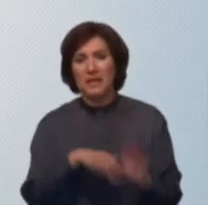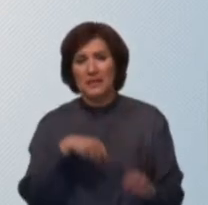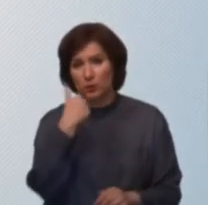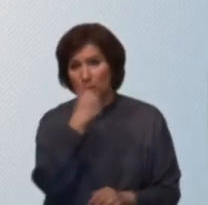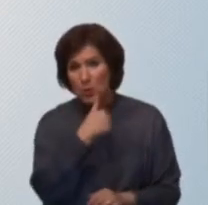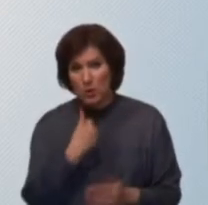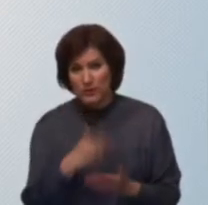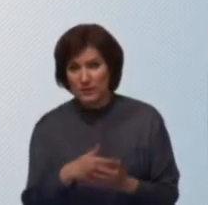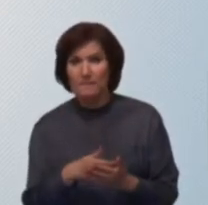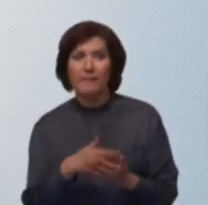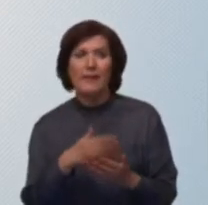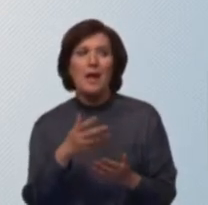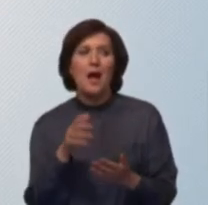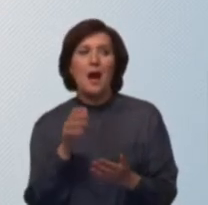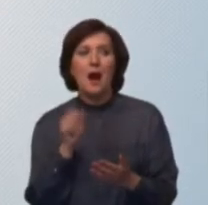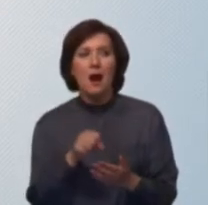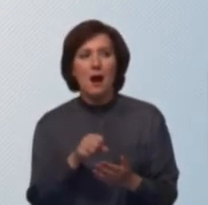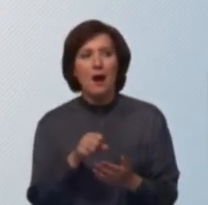році.